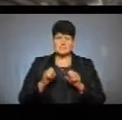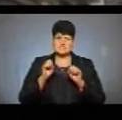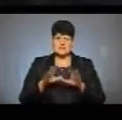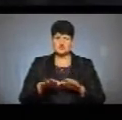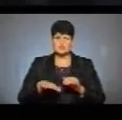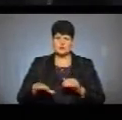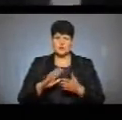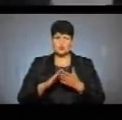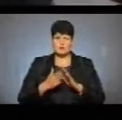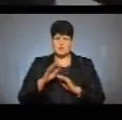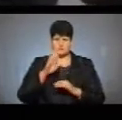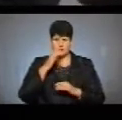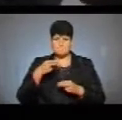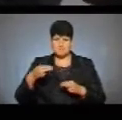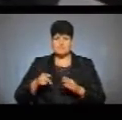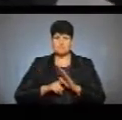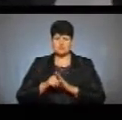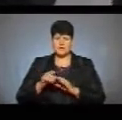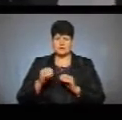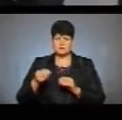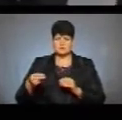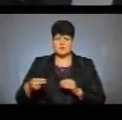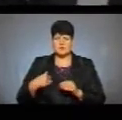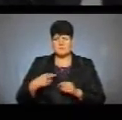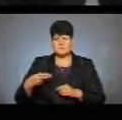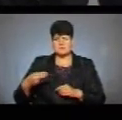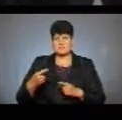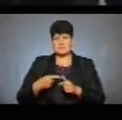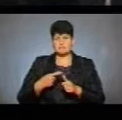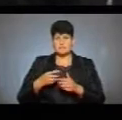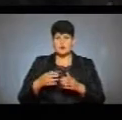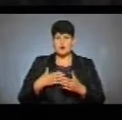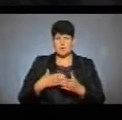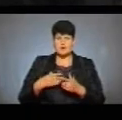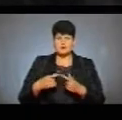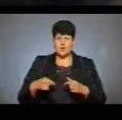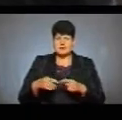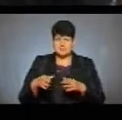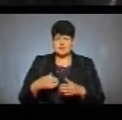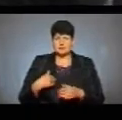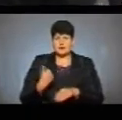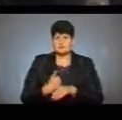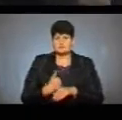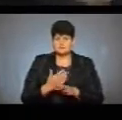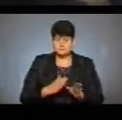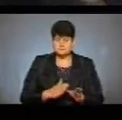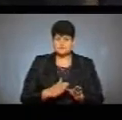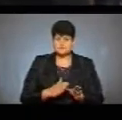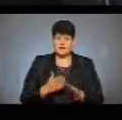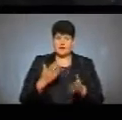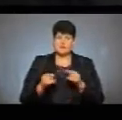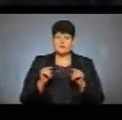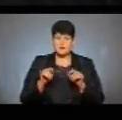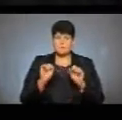ворогом. Підписи тільки почали ставити. Я підписався від імені громадської організації, оскільки я її очільником. Але там